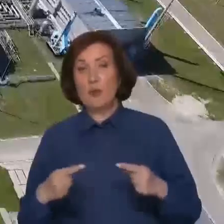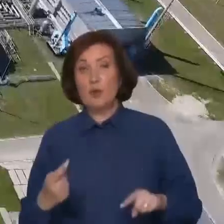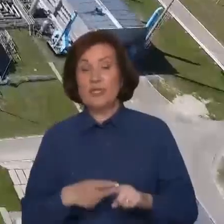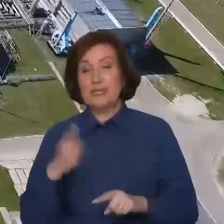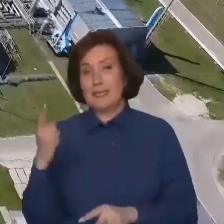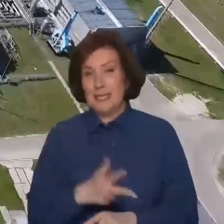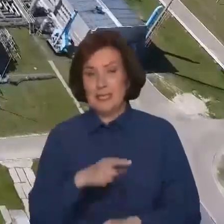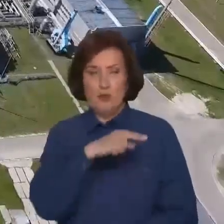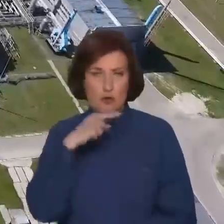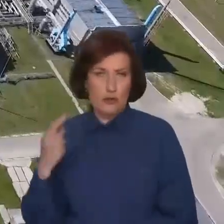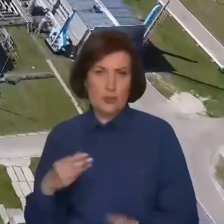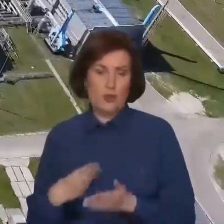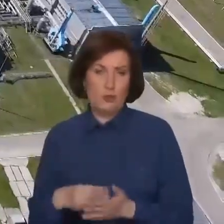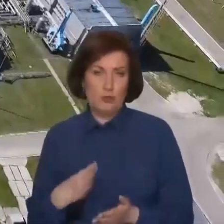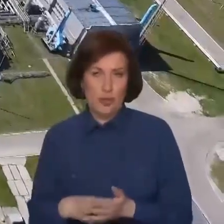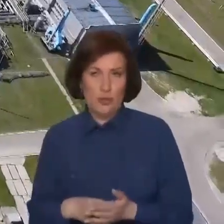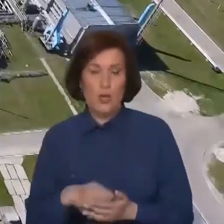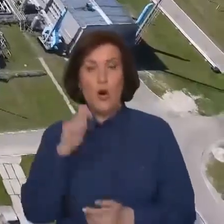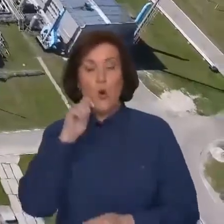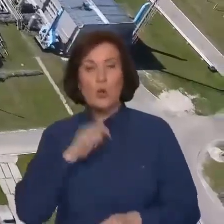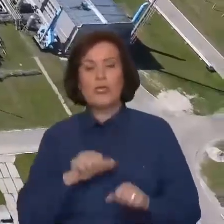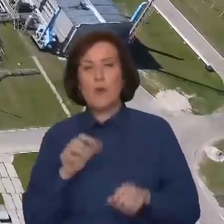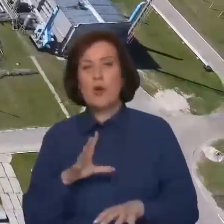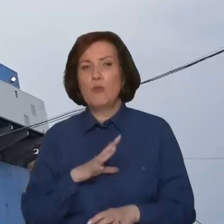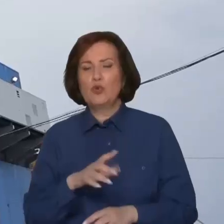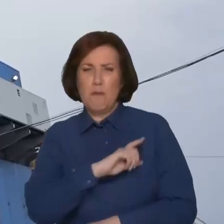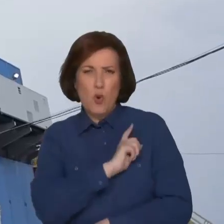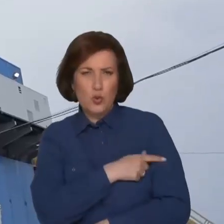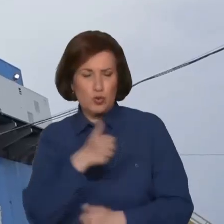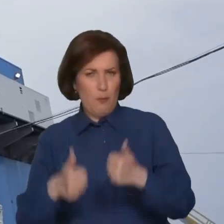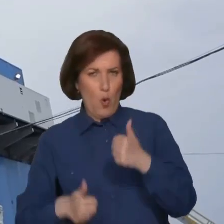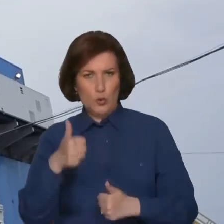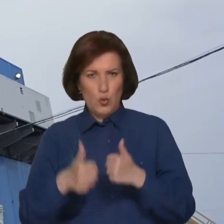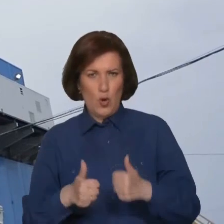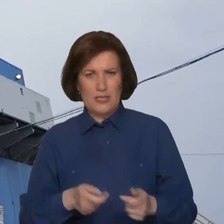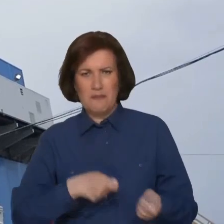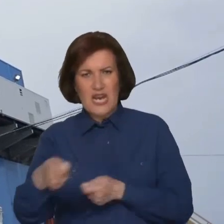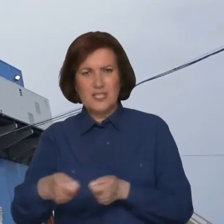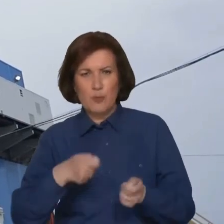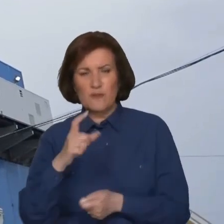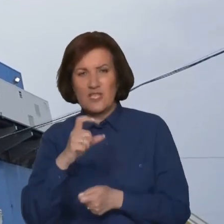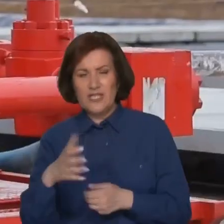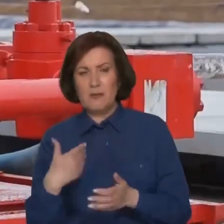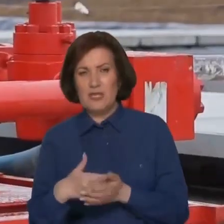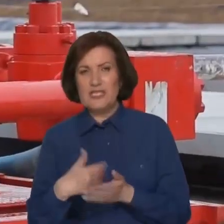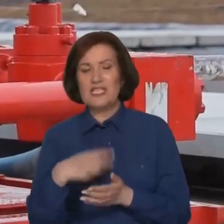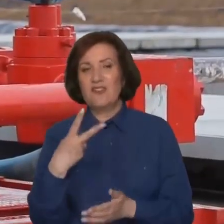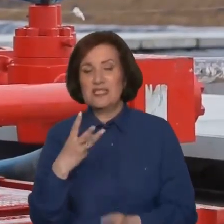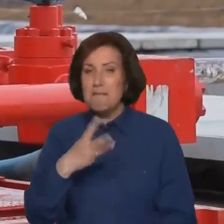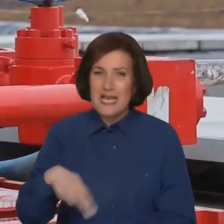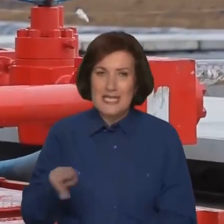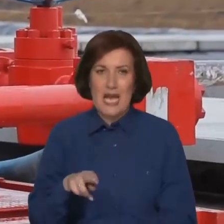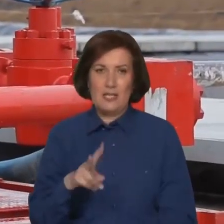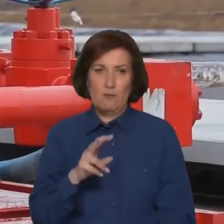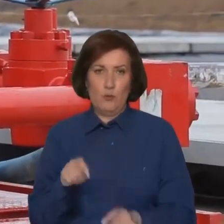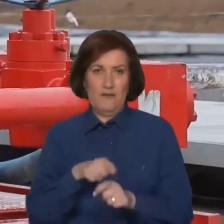це третина російського бюджету. Україна могла б бути потужним конкурентом, транспортуючи у ЄС близько 20